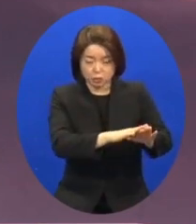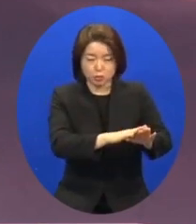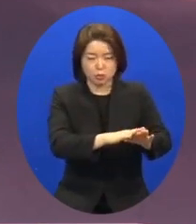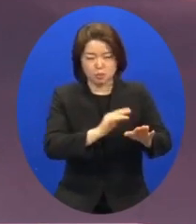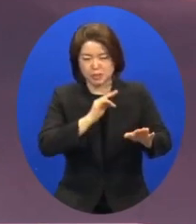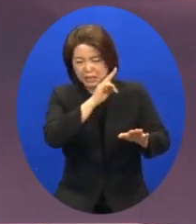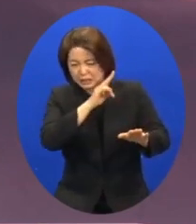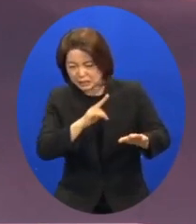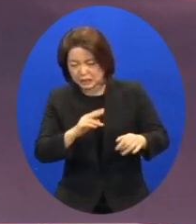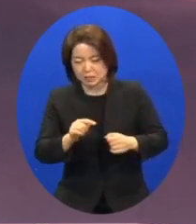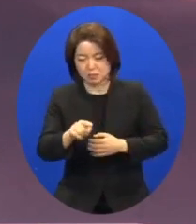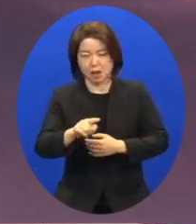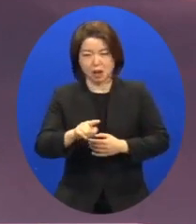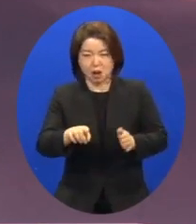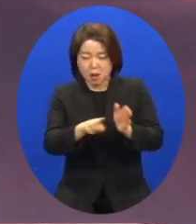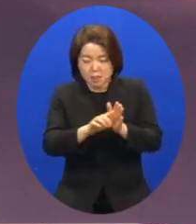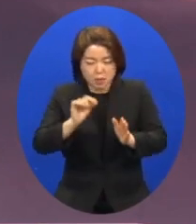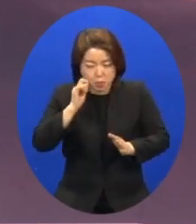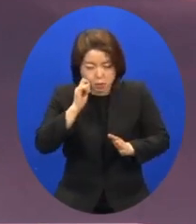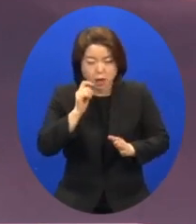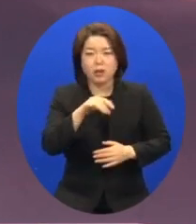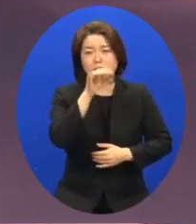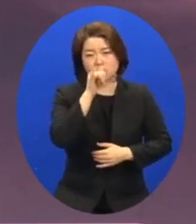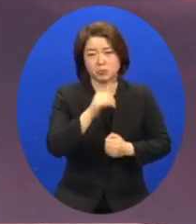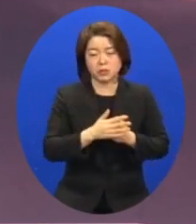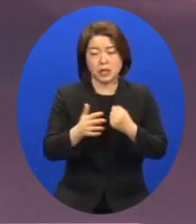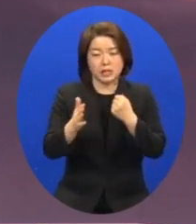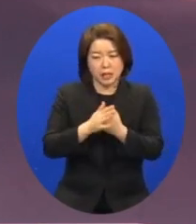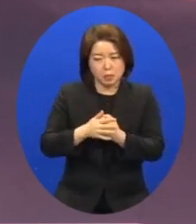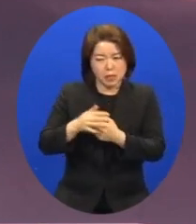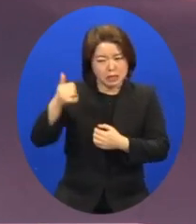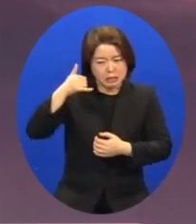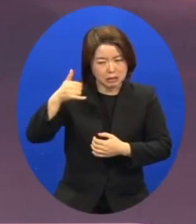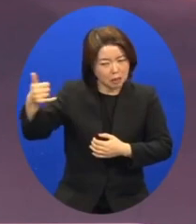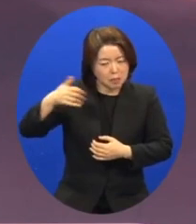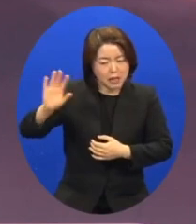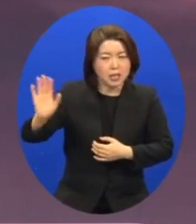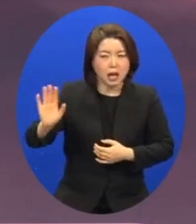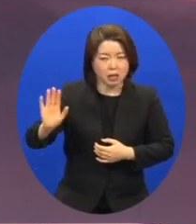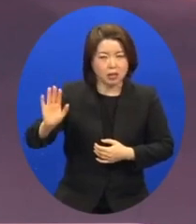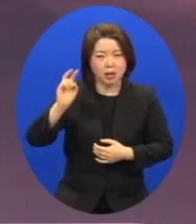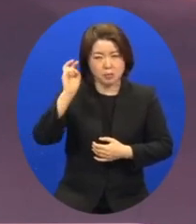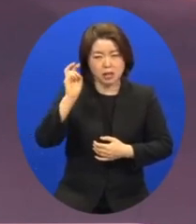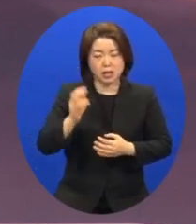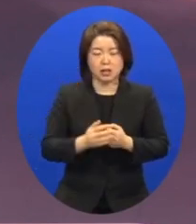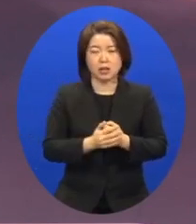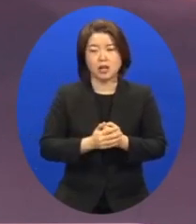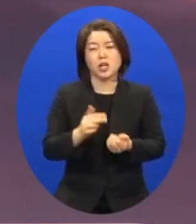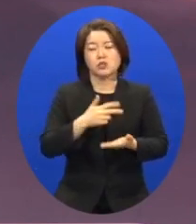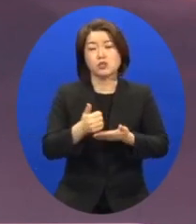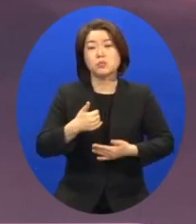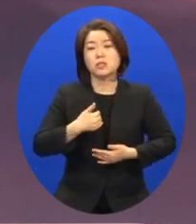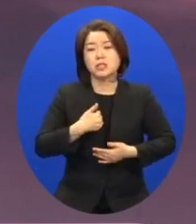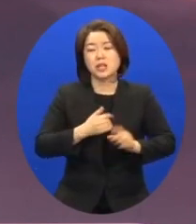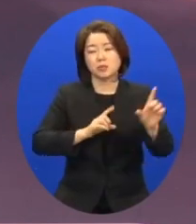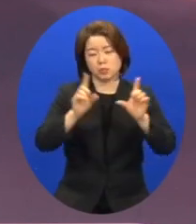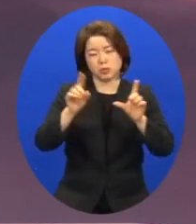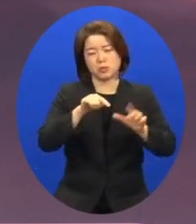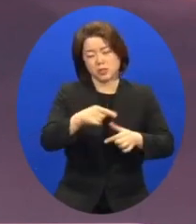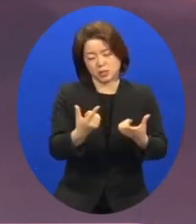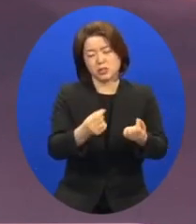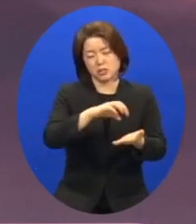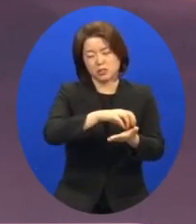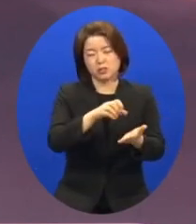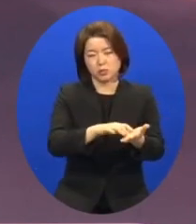불신이 있습니다 그래서 전화를 피하는 것이 겠지요 주님 제 모양이 이 모양입니다